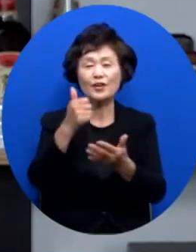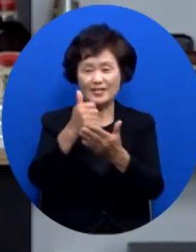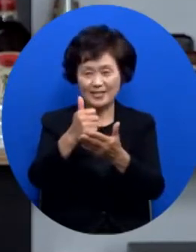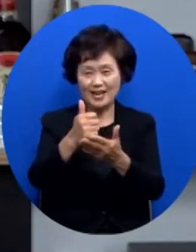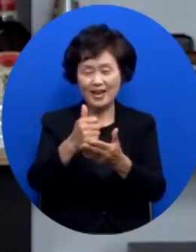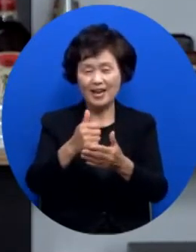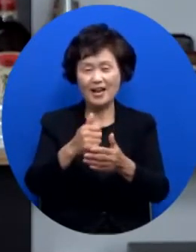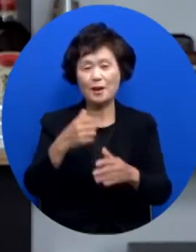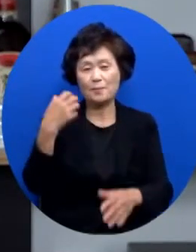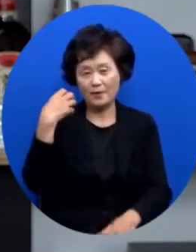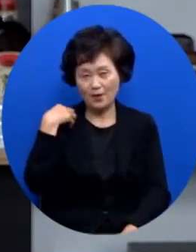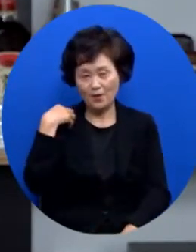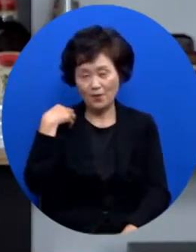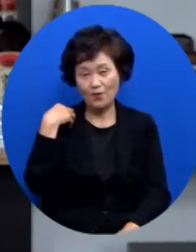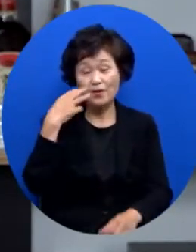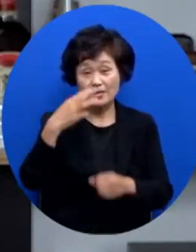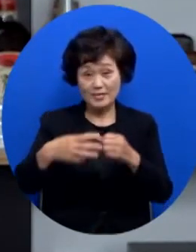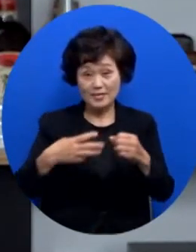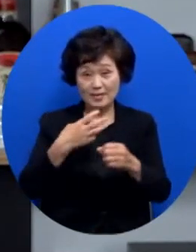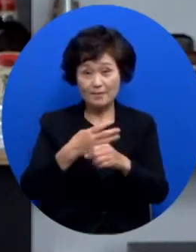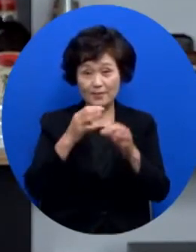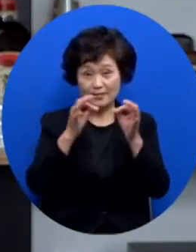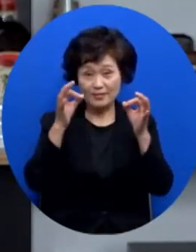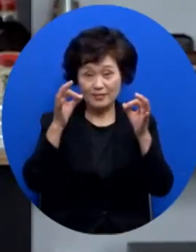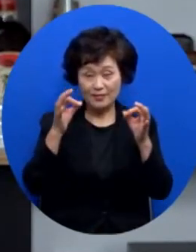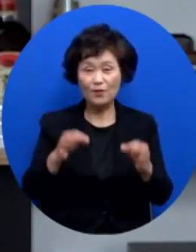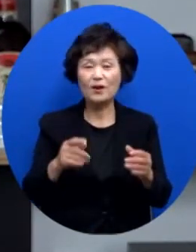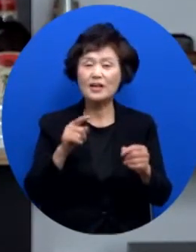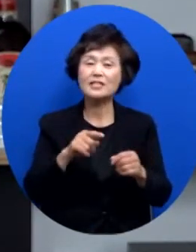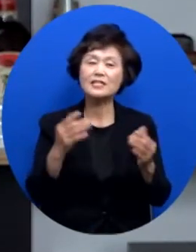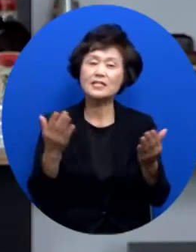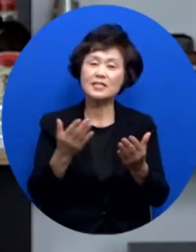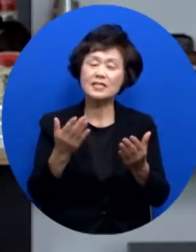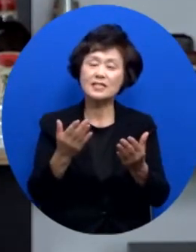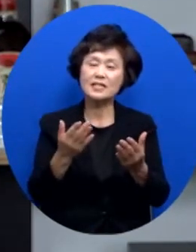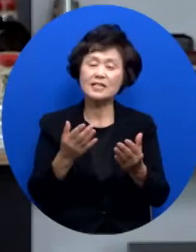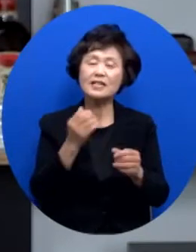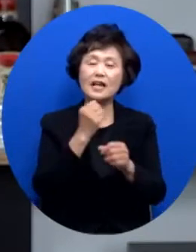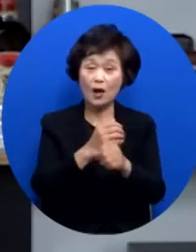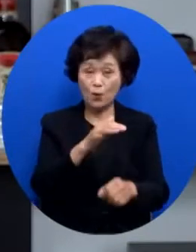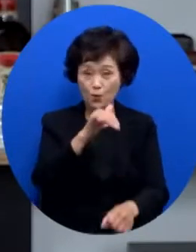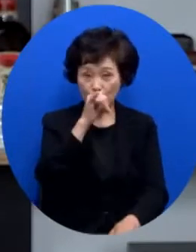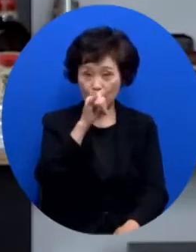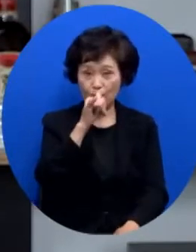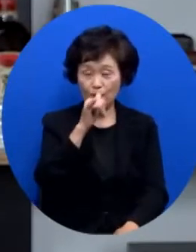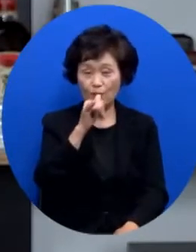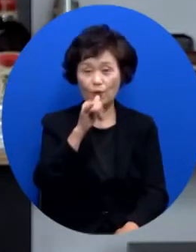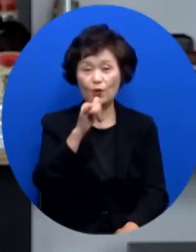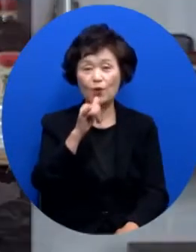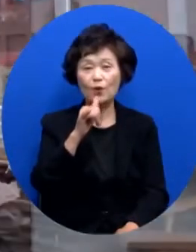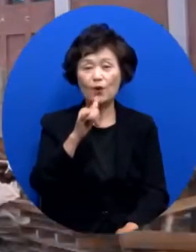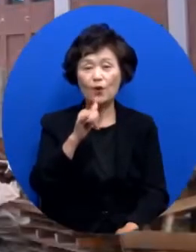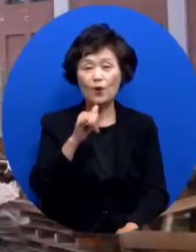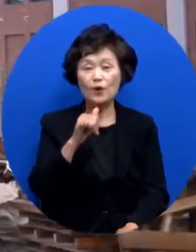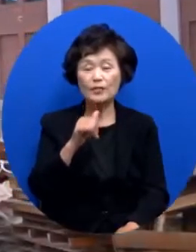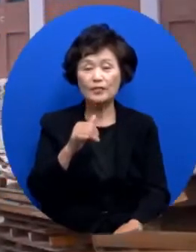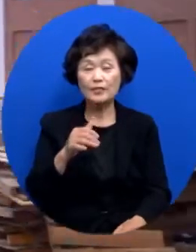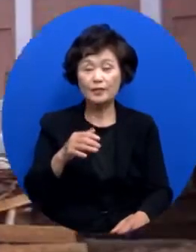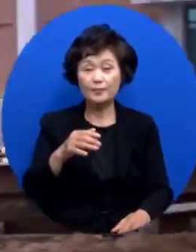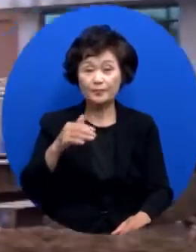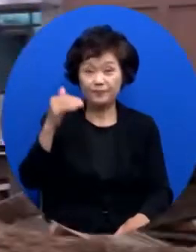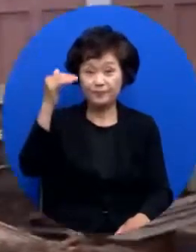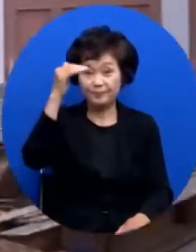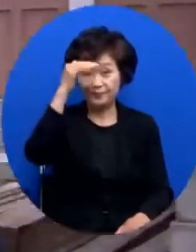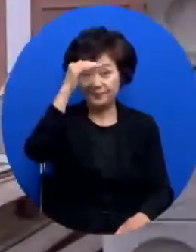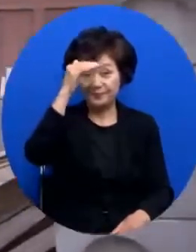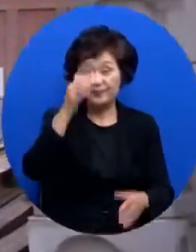설립추진위원장직을 맡아서 한 3년 동안 그 일을 또 해오면서 지금 거의 전시관은